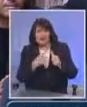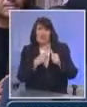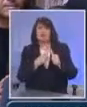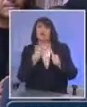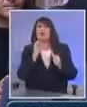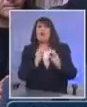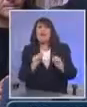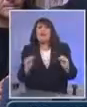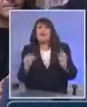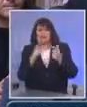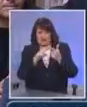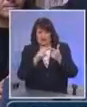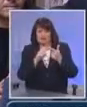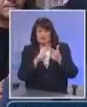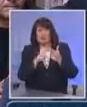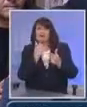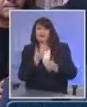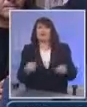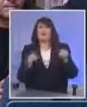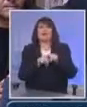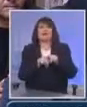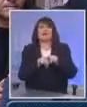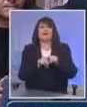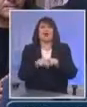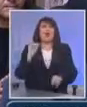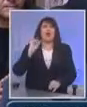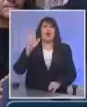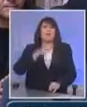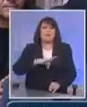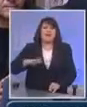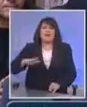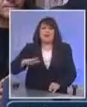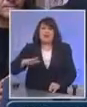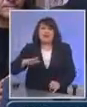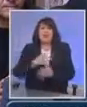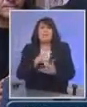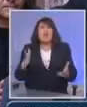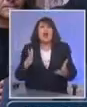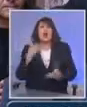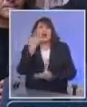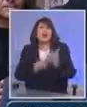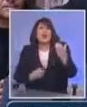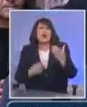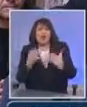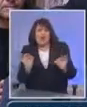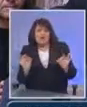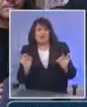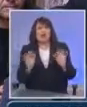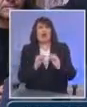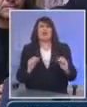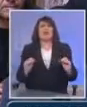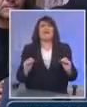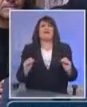λόγοι. Δεν μπορούν να συνυπάρξουν παιδιά μεταναστών τα οποία έχουν τεράστιο εκπαιδευτικό κενό λόγω